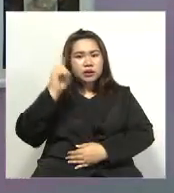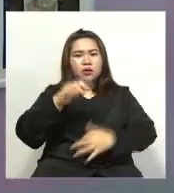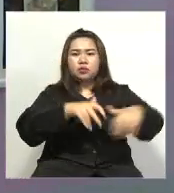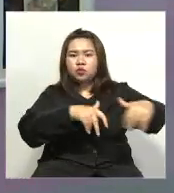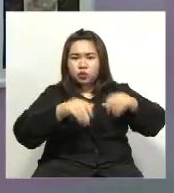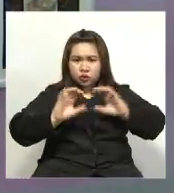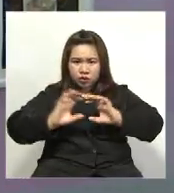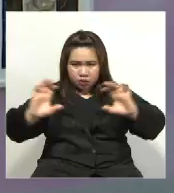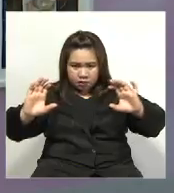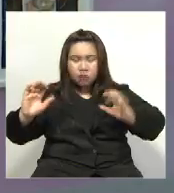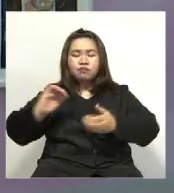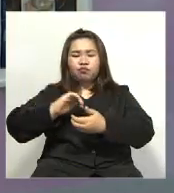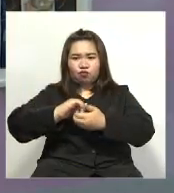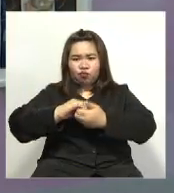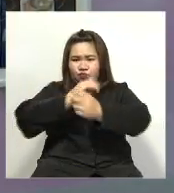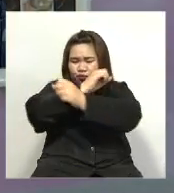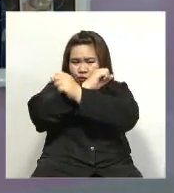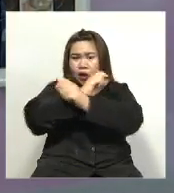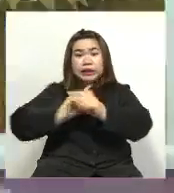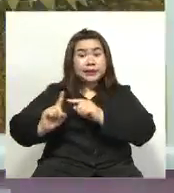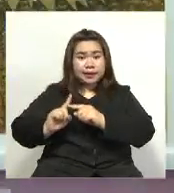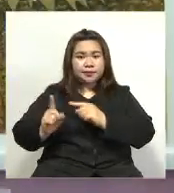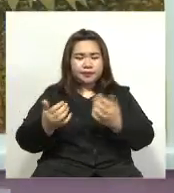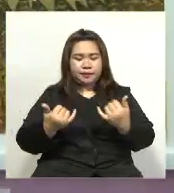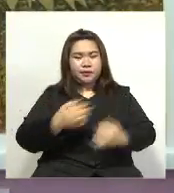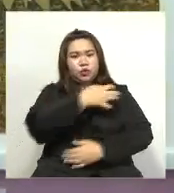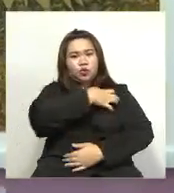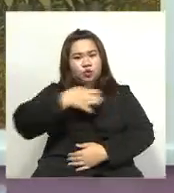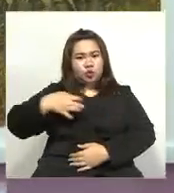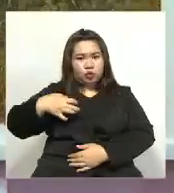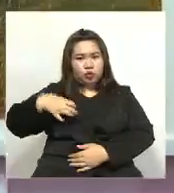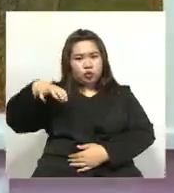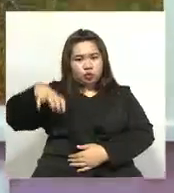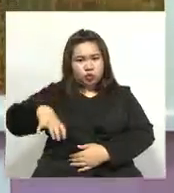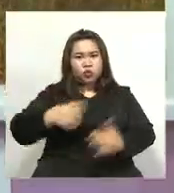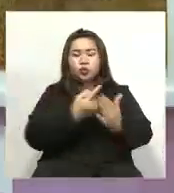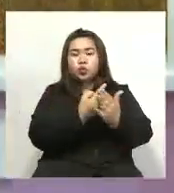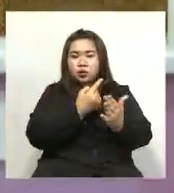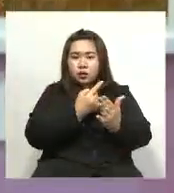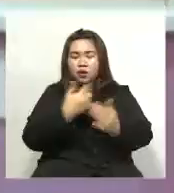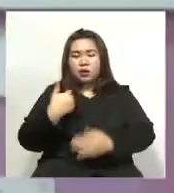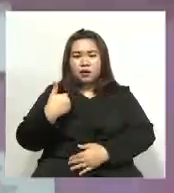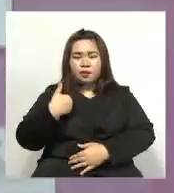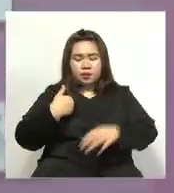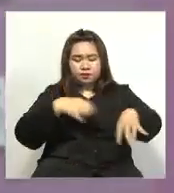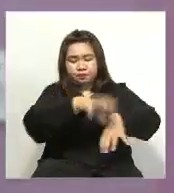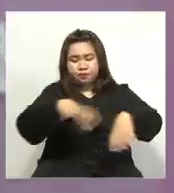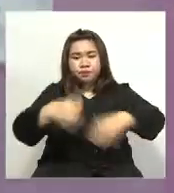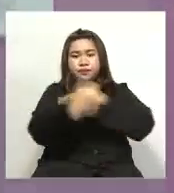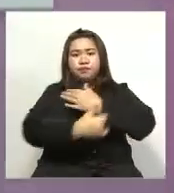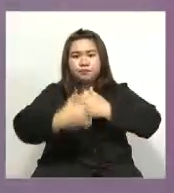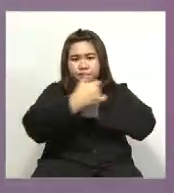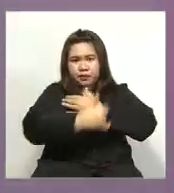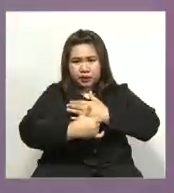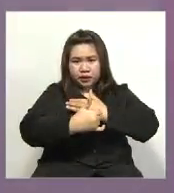ชารัฐร่วมใจต้านภัยค้ามนุษย์ในงานก็มีเอกอัครราชทูตและผู้แทนสถานทูตรวมทั้งองค์การระหว่างประเทศหน่วยงานภา